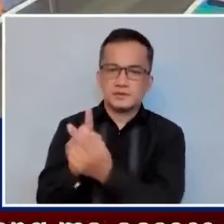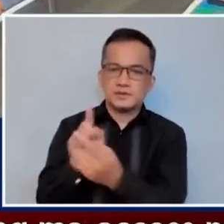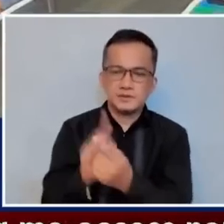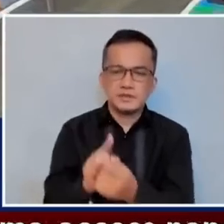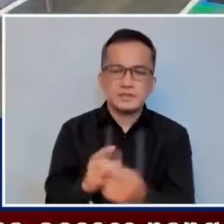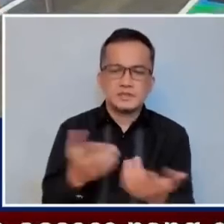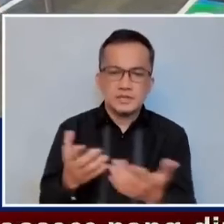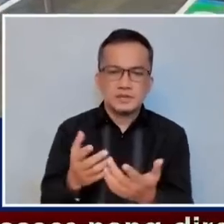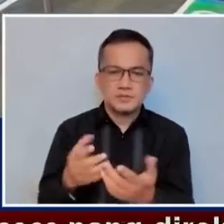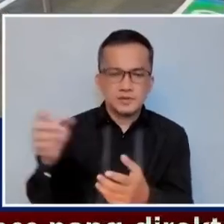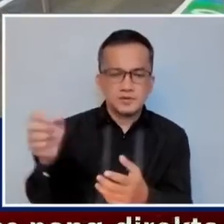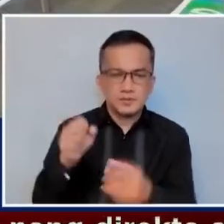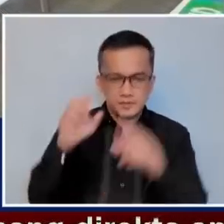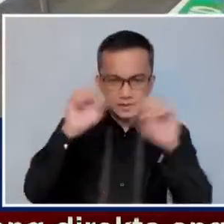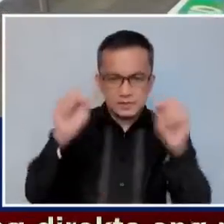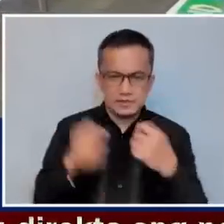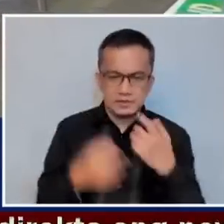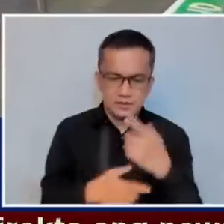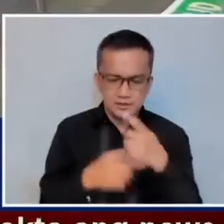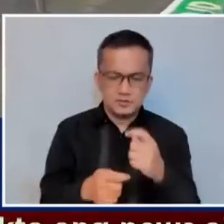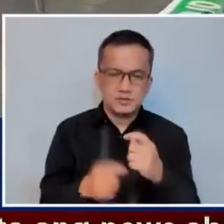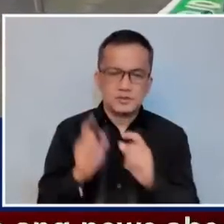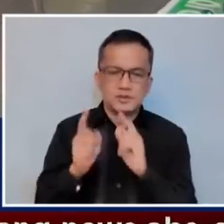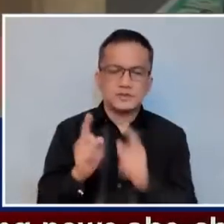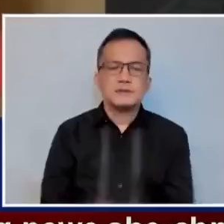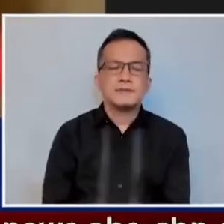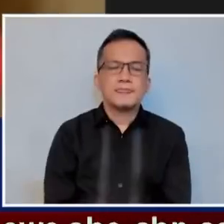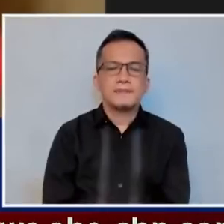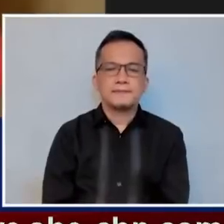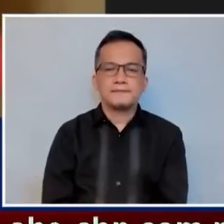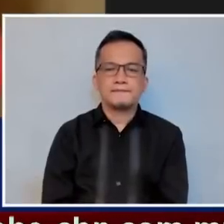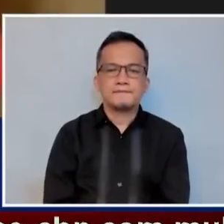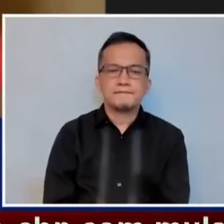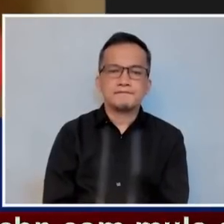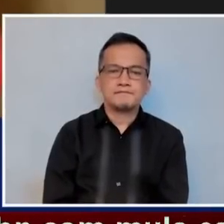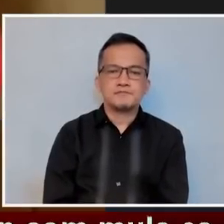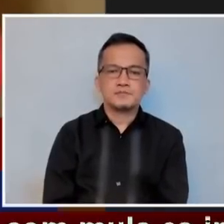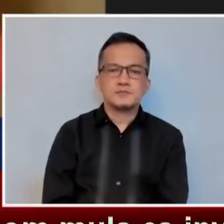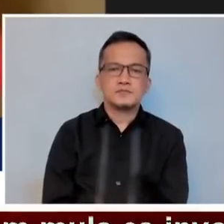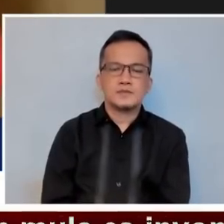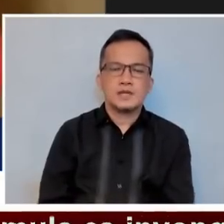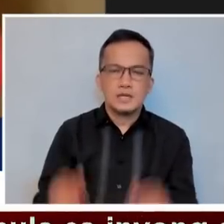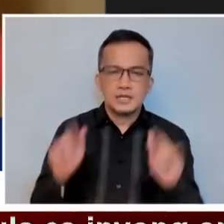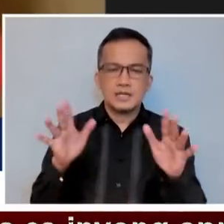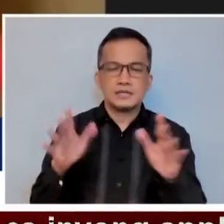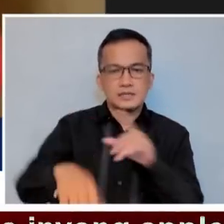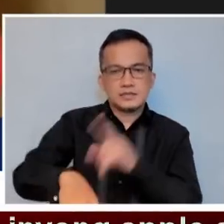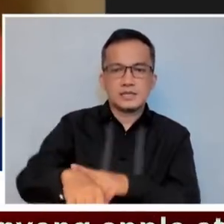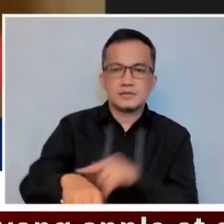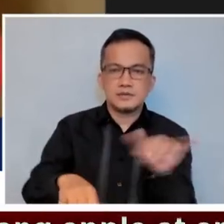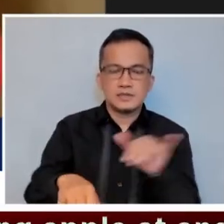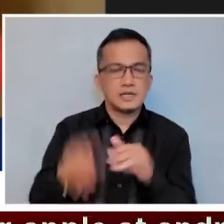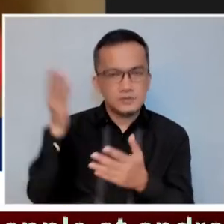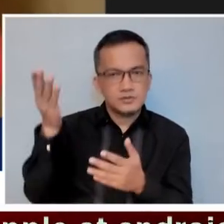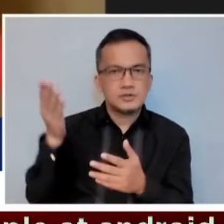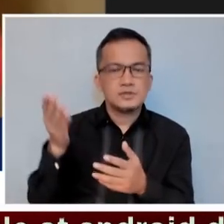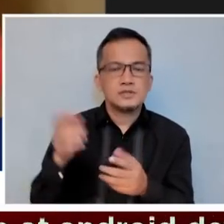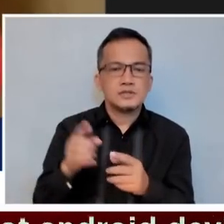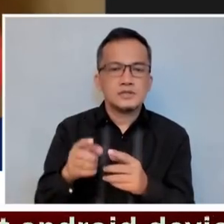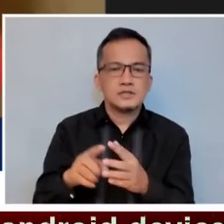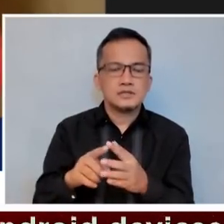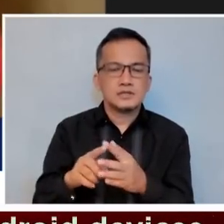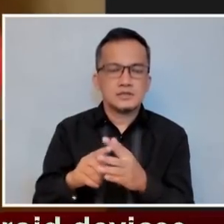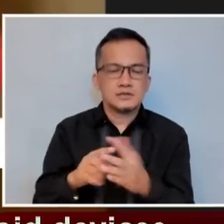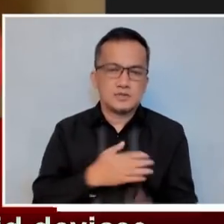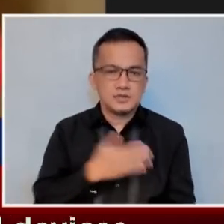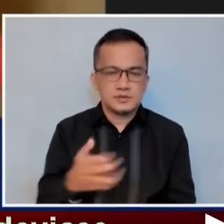mas makukuha ng Pangulo ang tiwala ng mga kausap niya. Light moment like those that was initiated by the President,